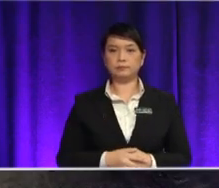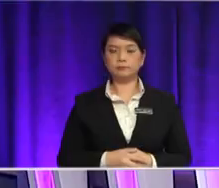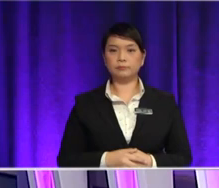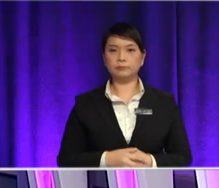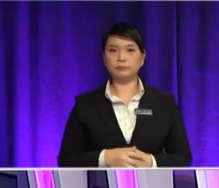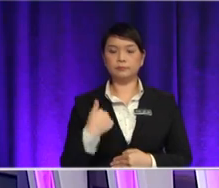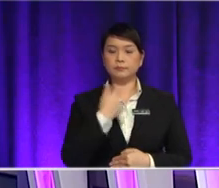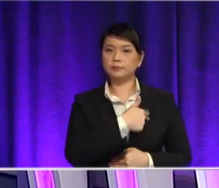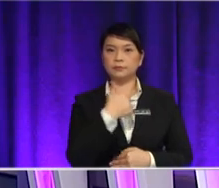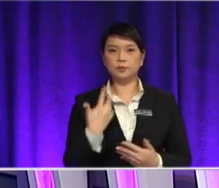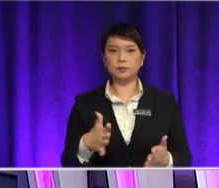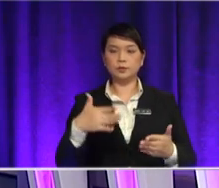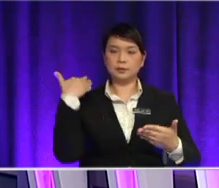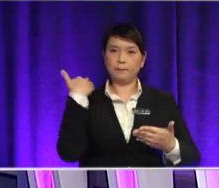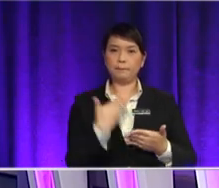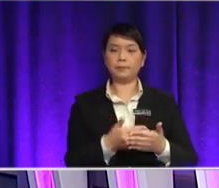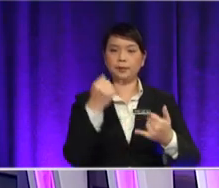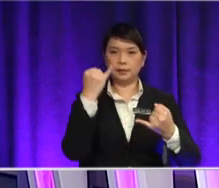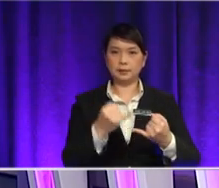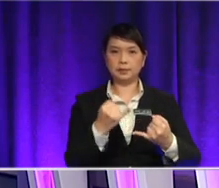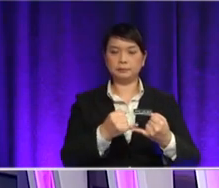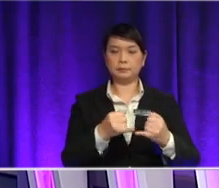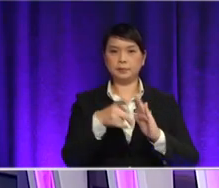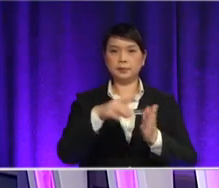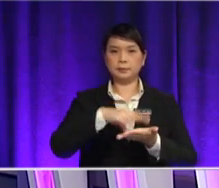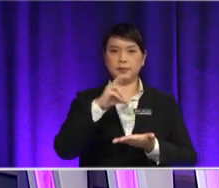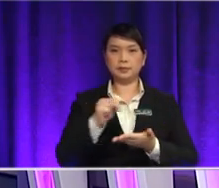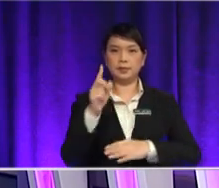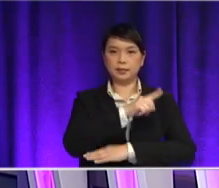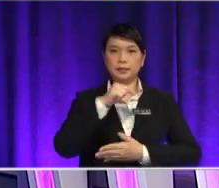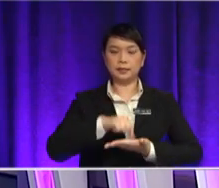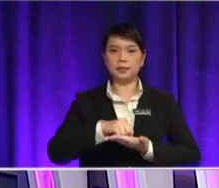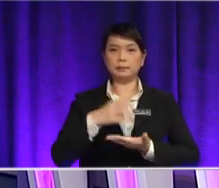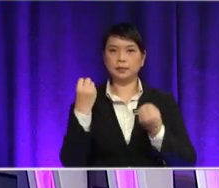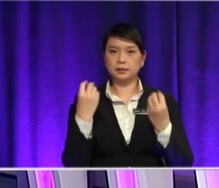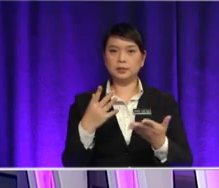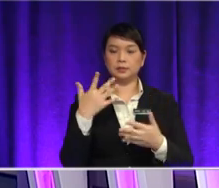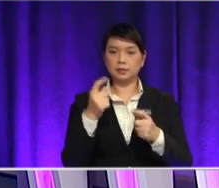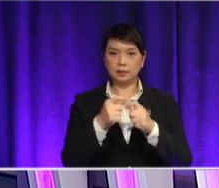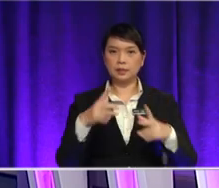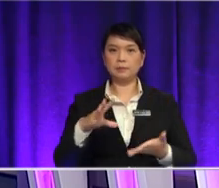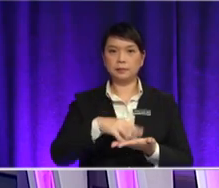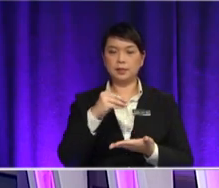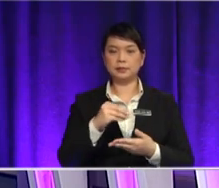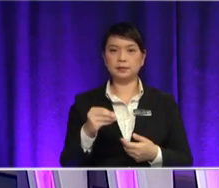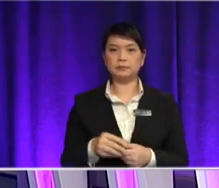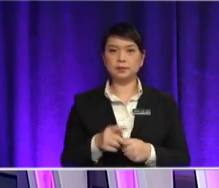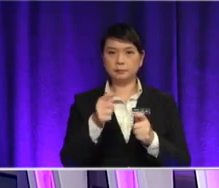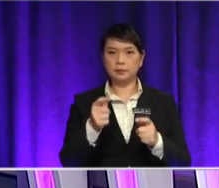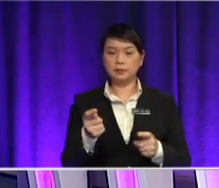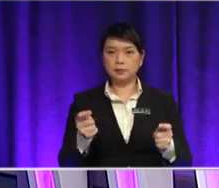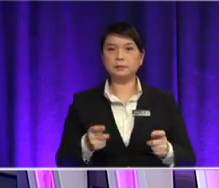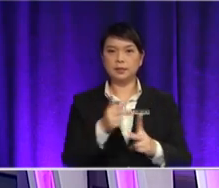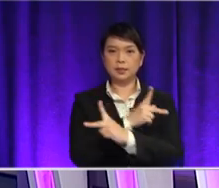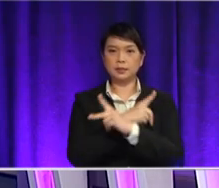di penghujung sesi kita hari ini. Banyak yang telah kita pelajari bersama-sama. Saya mengucapkan terima kasih kepada Cikgu Nur Faizah Abu Bakar dari